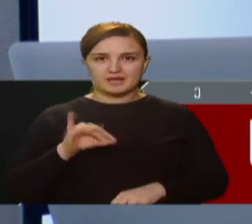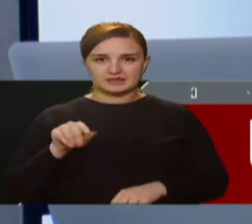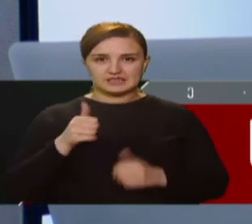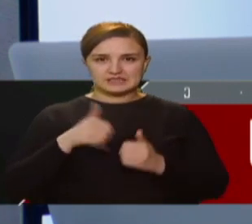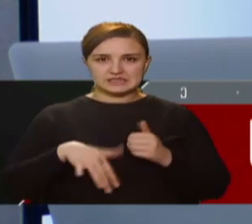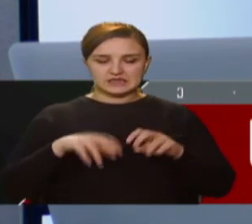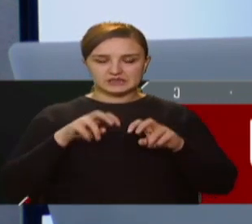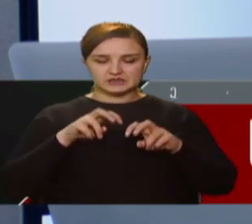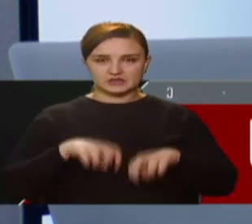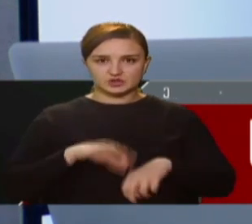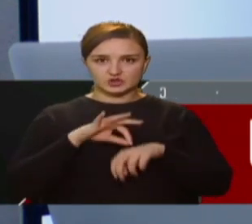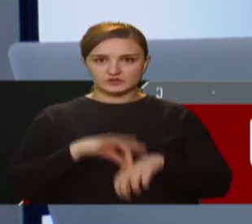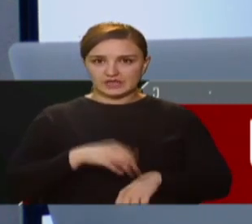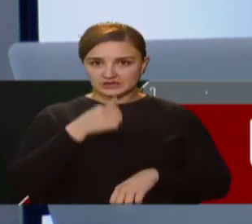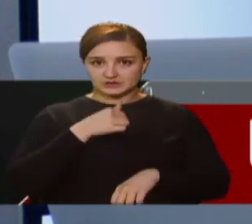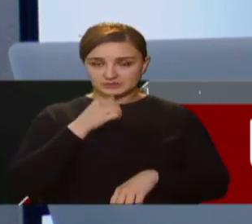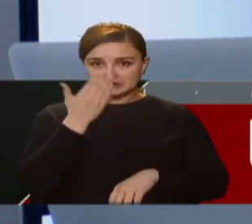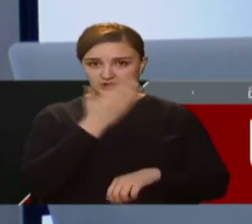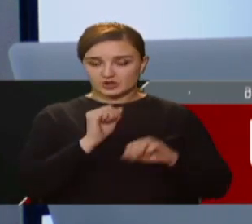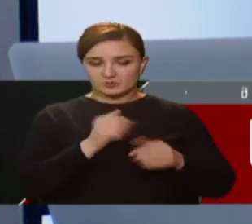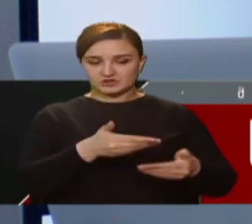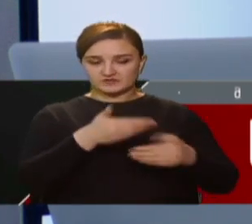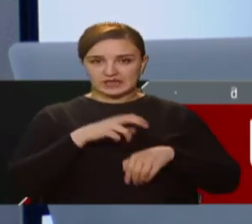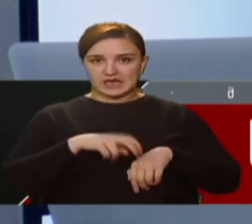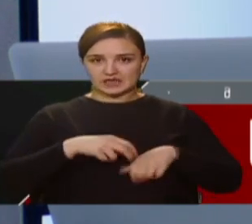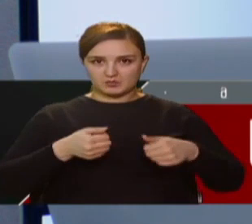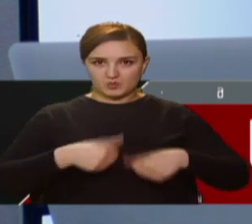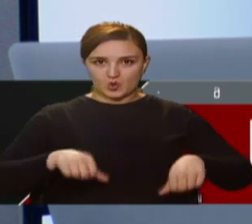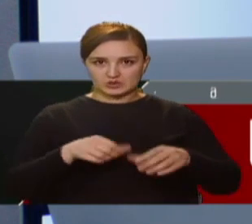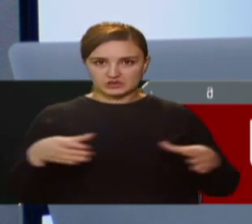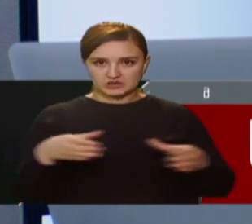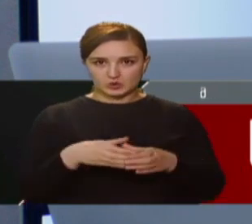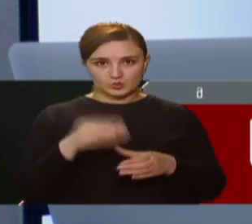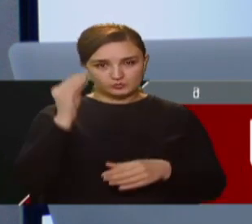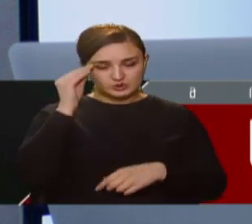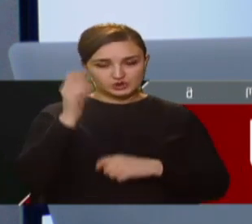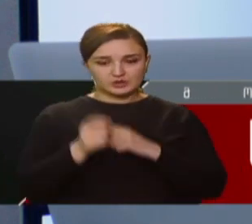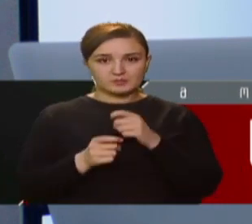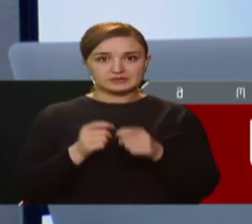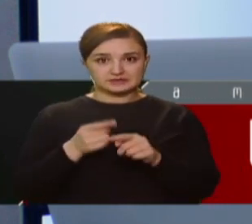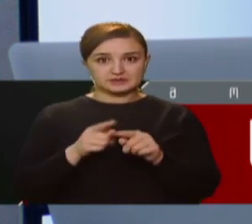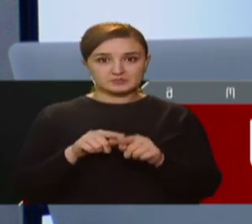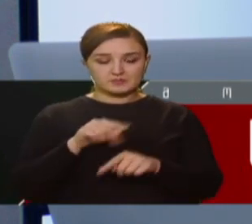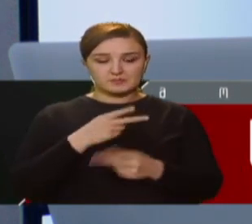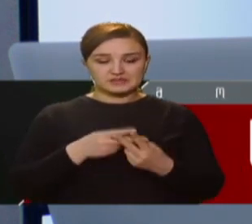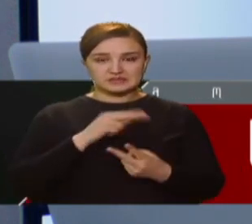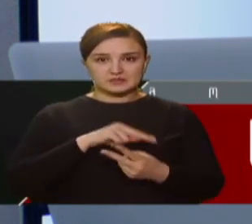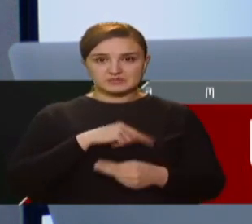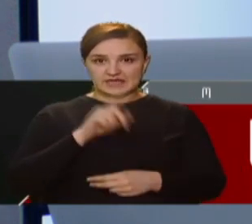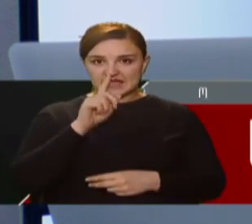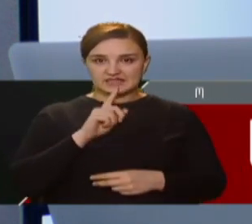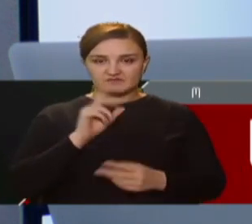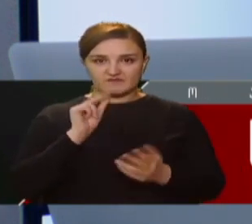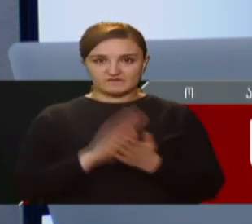ექსპერტიზის დასკვნაზე და სახალხო დამცველის მიერ მოწვეული ექიმთა კონსილიუმის შეფასებებზე, რომელთა გასაცნობად პენიტენციური სამსახური ერთ თვეს